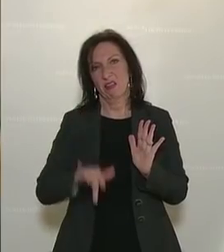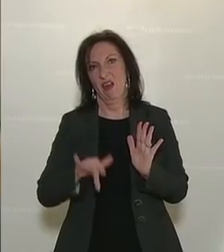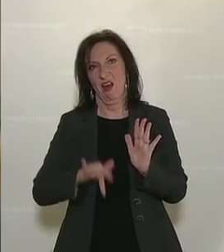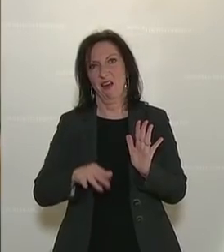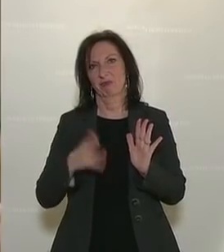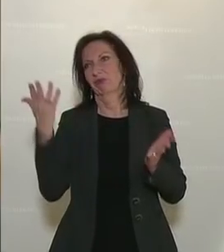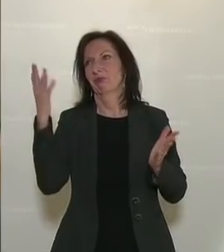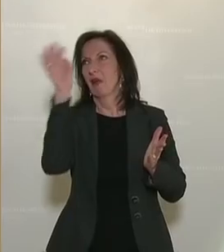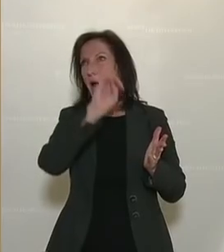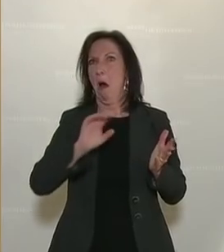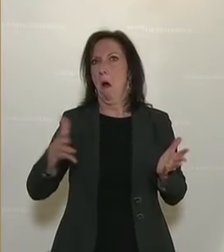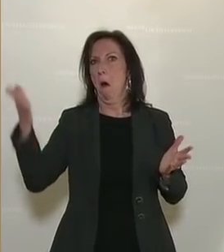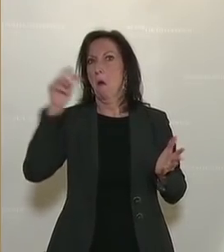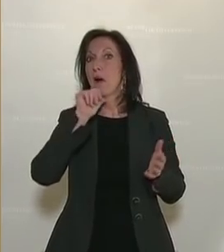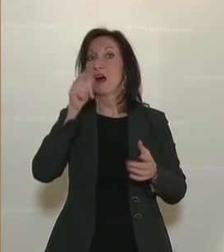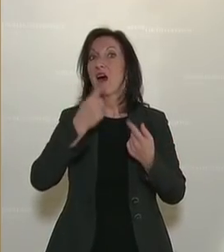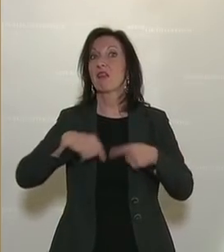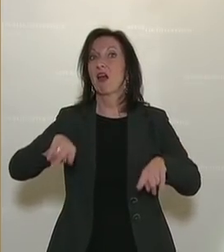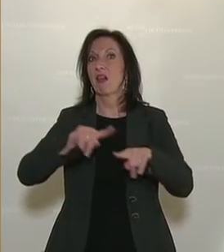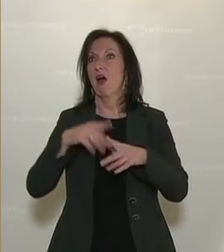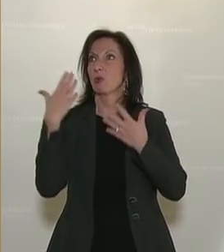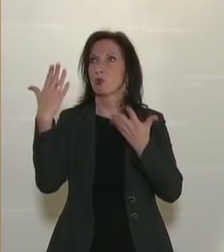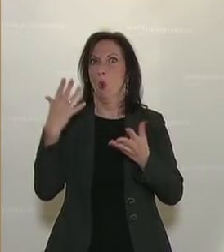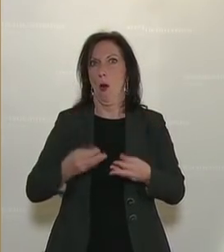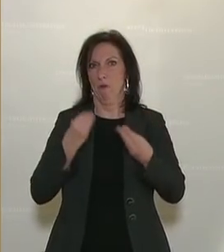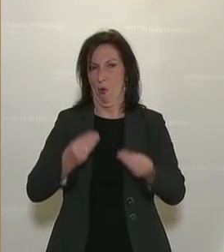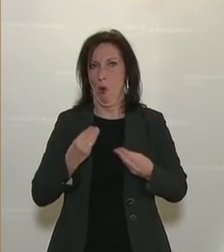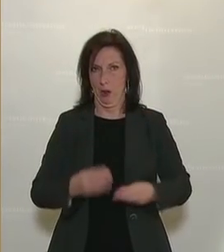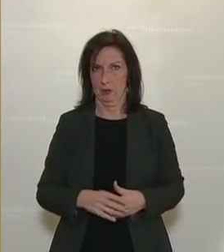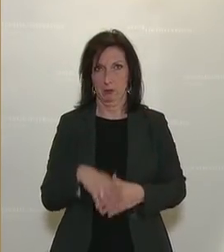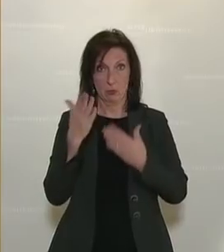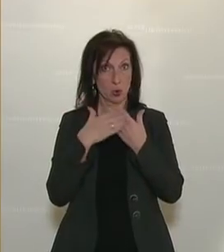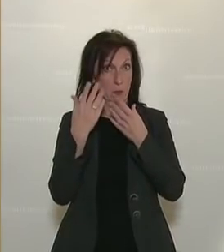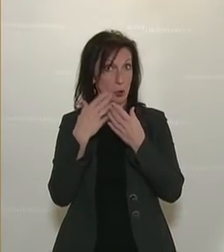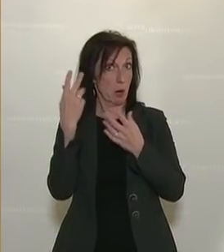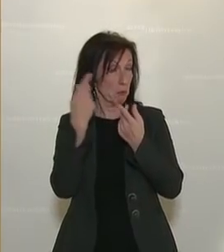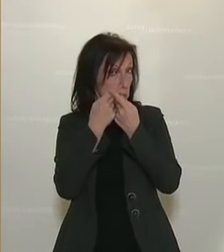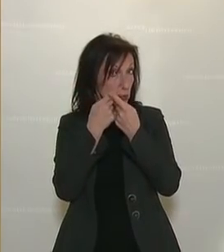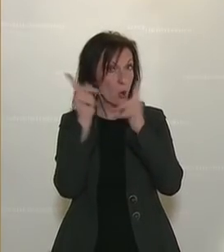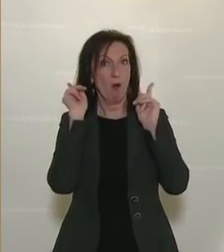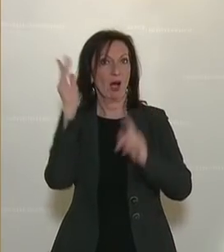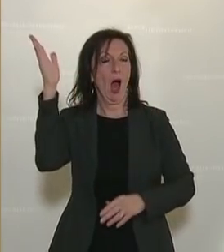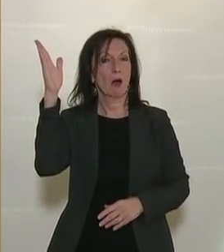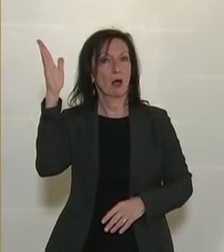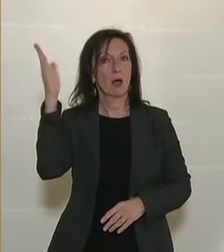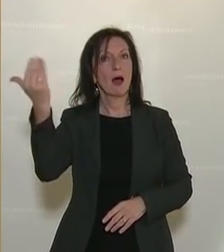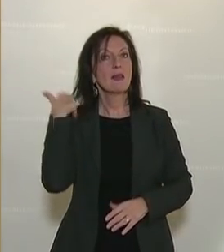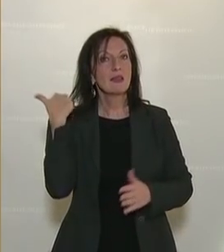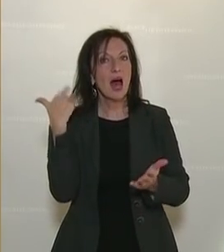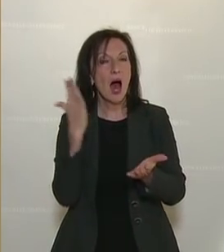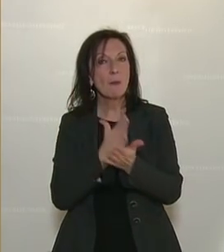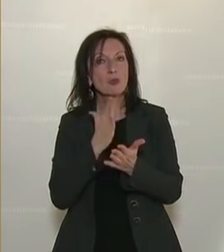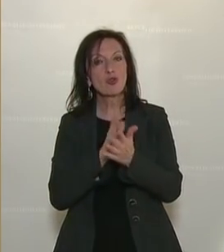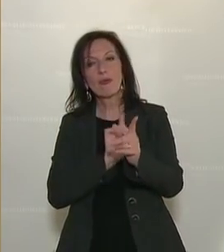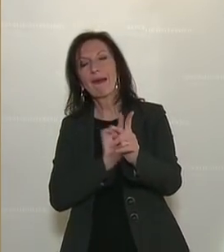oder kein europäisches Land empfiehlt, das so zu machen. Beispiel die Slowakei, die haben das versucht, damals schon mit